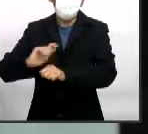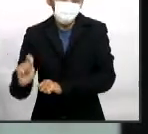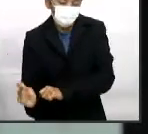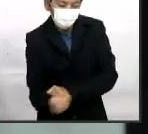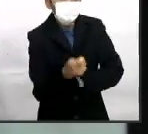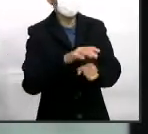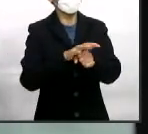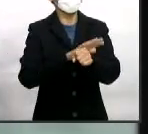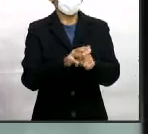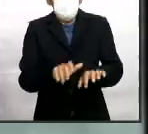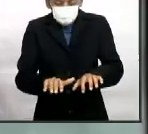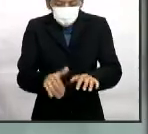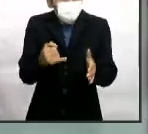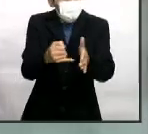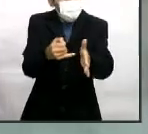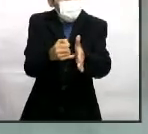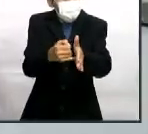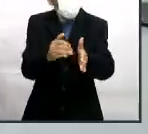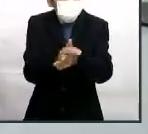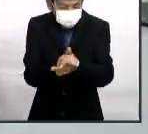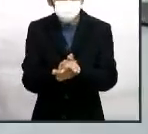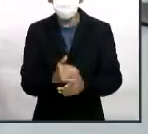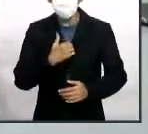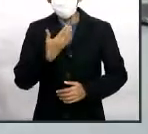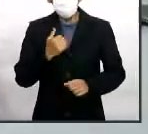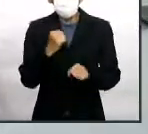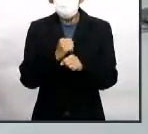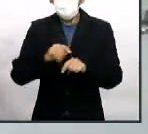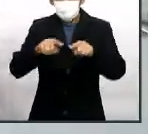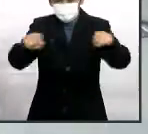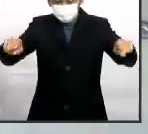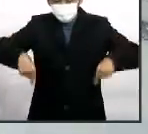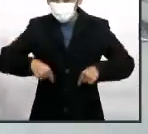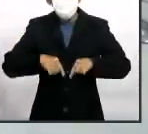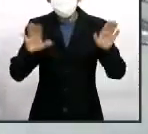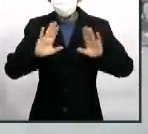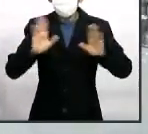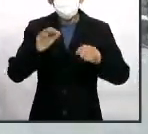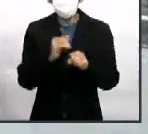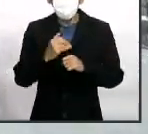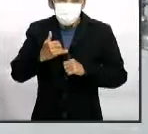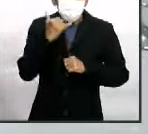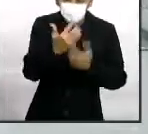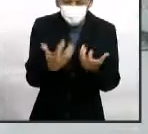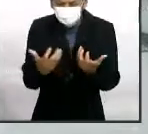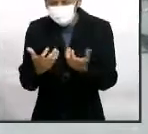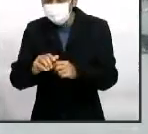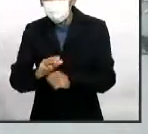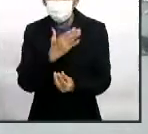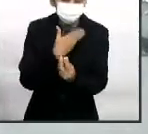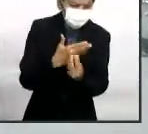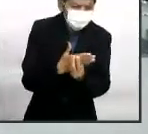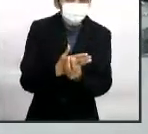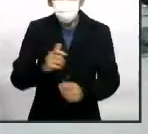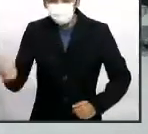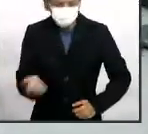พราะว่ามันเข้าถึงง่าย ครับ นึกออกไหมครับว่าคุณวันนี้คุณไม่จำเป็นต้องมีสนามใหญ่ๆคุณไม่จะต้องไปหาอุปกรณ์ไม้ปิงปองไม้เท